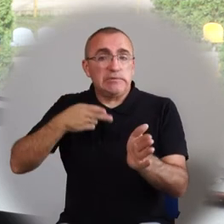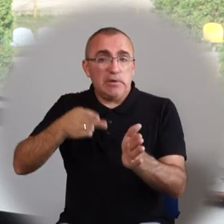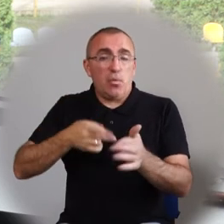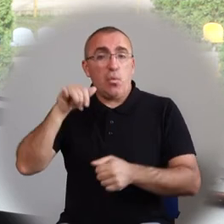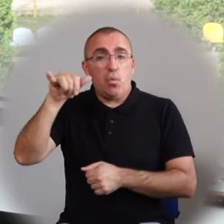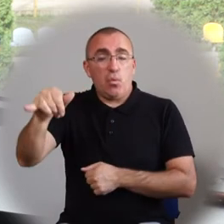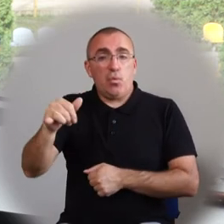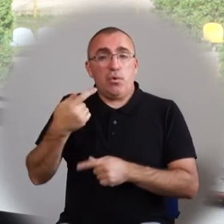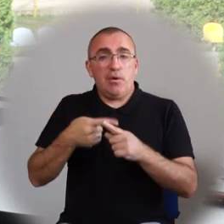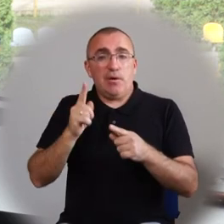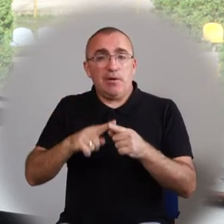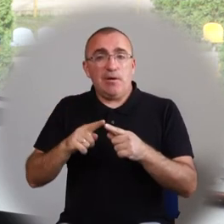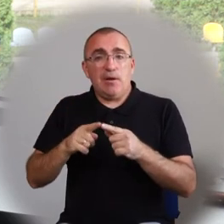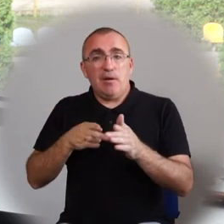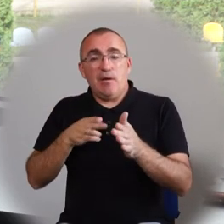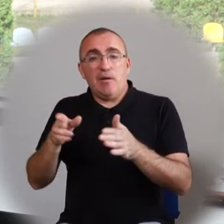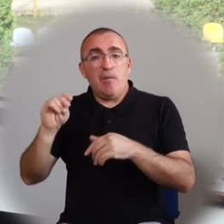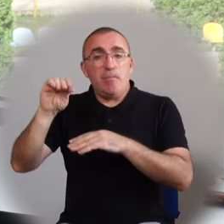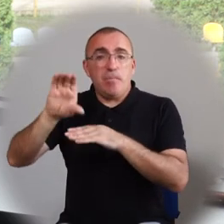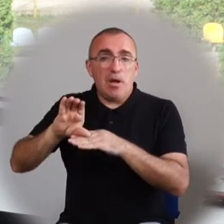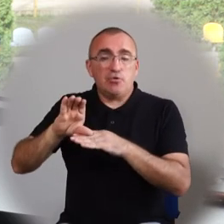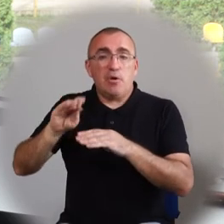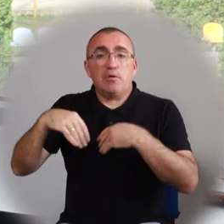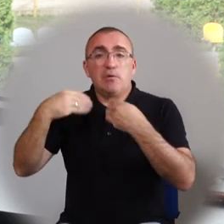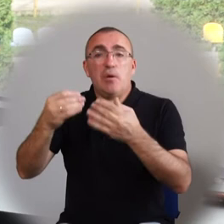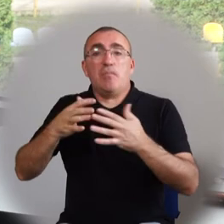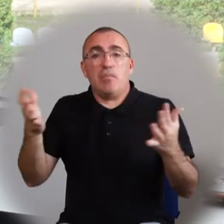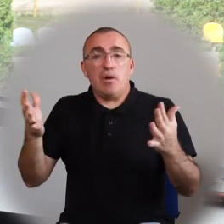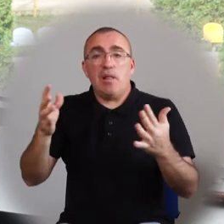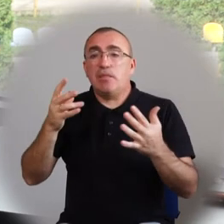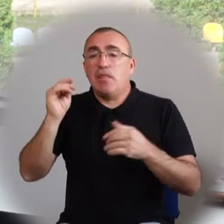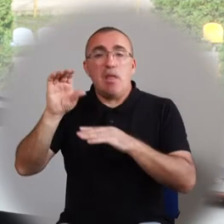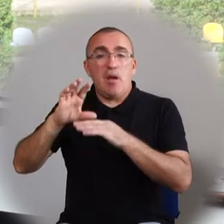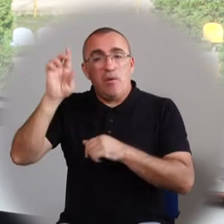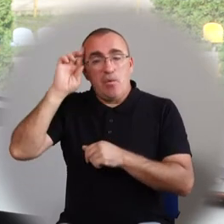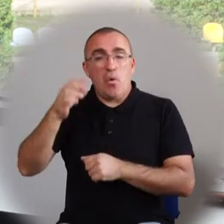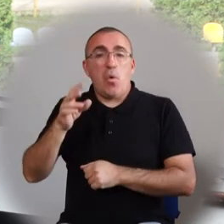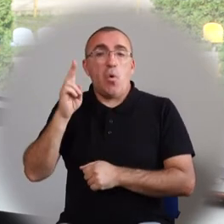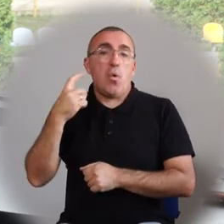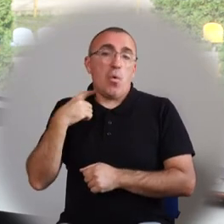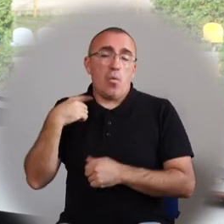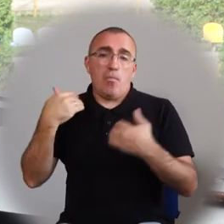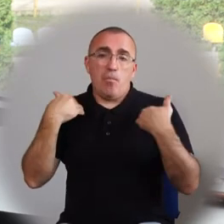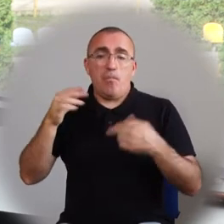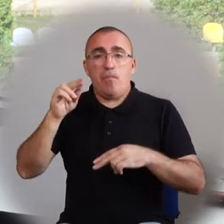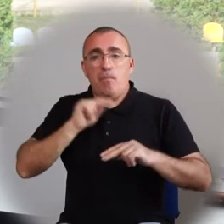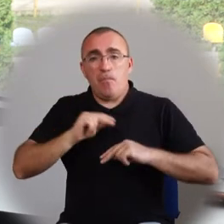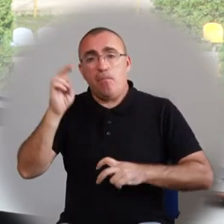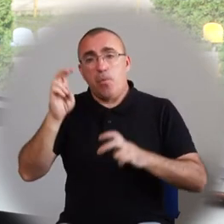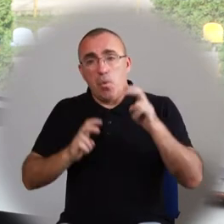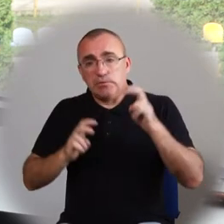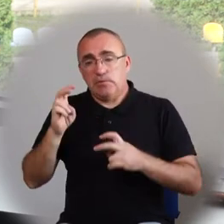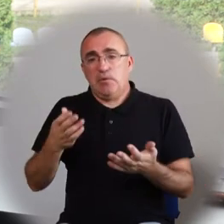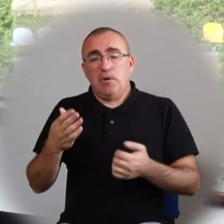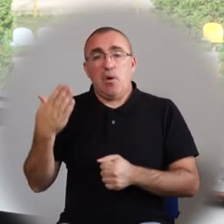них є Укрзалізниця, і в них навпаки реверсний навіть бюджет. Вони бюджету віддають більше, а не бюджет їм дає. В Кропивницькому